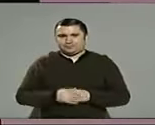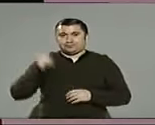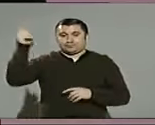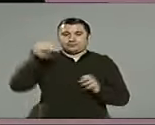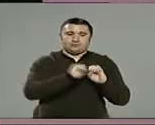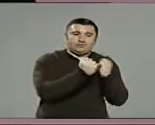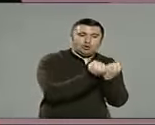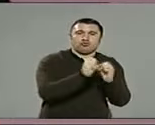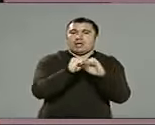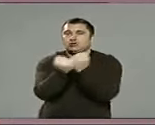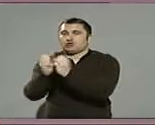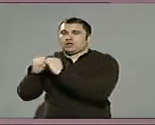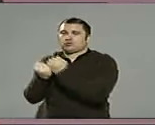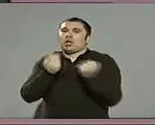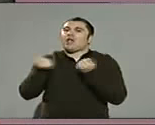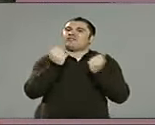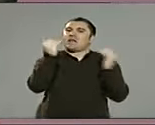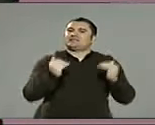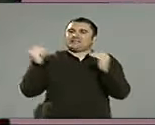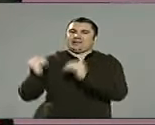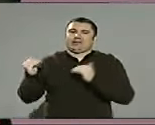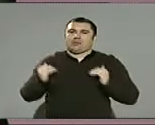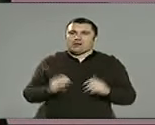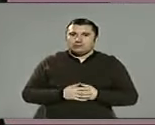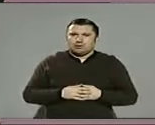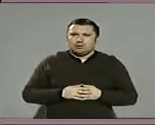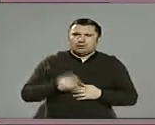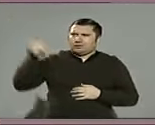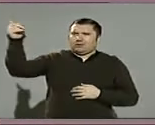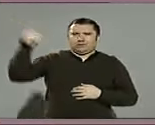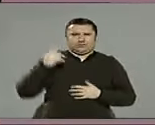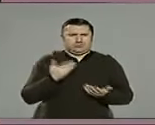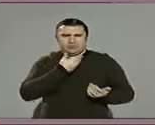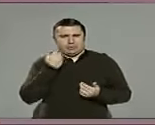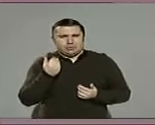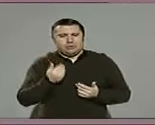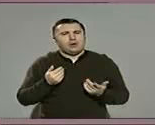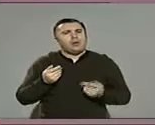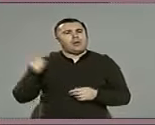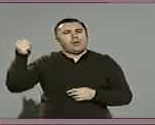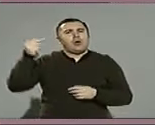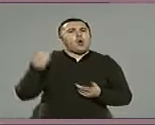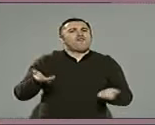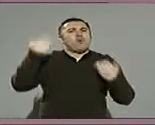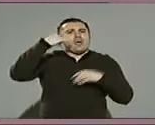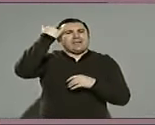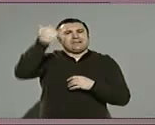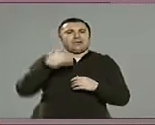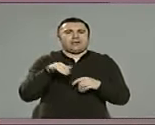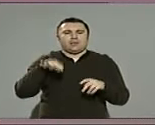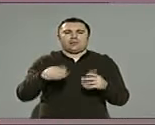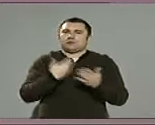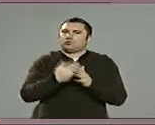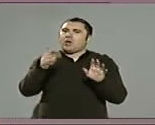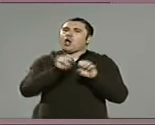staatliche Finanzregeln für die neuen Finanzmärkte schon gar nicht. Woher stammt denn ein großer Teil der